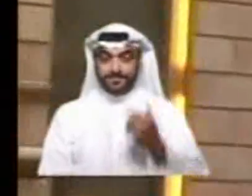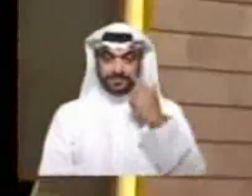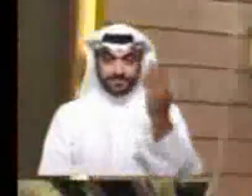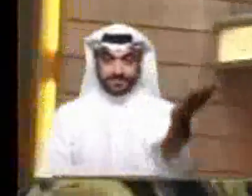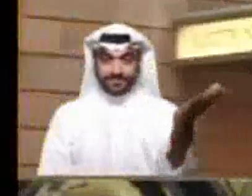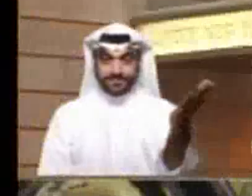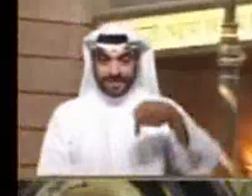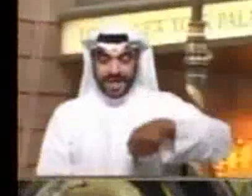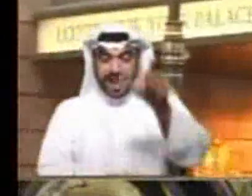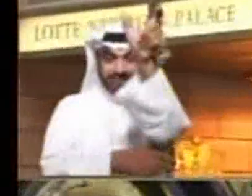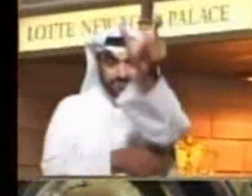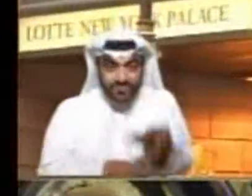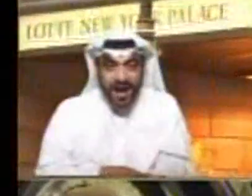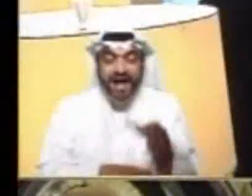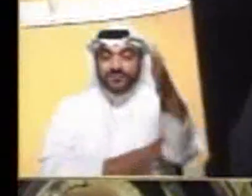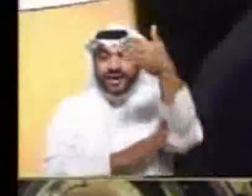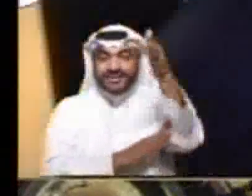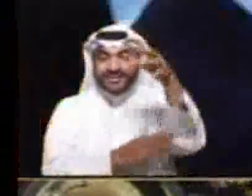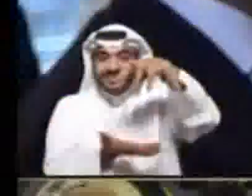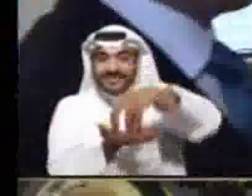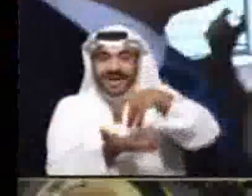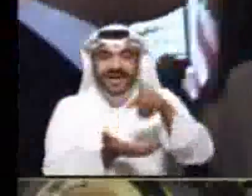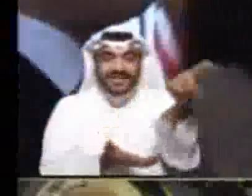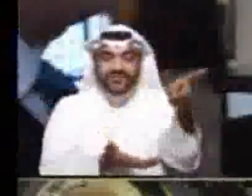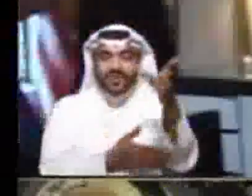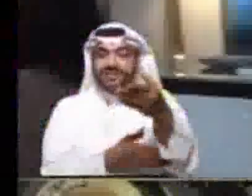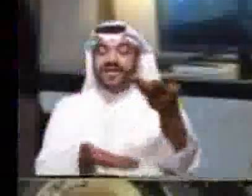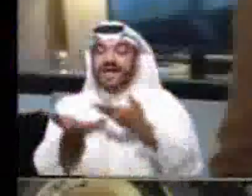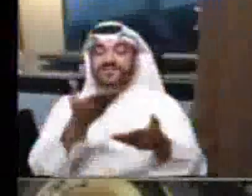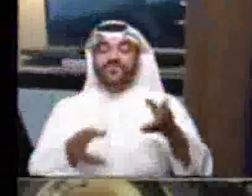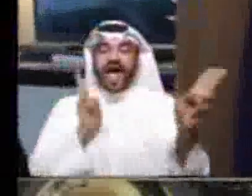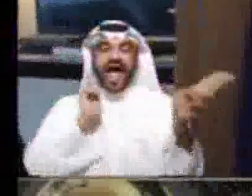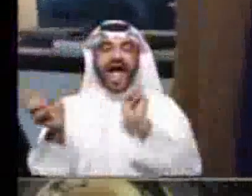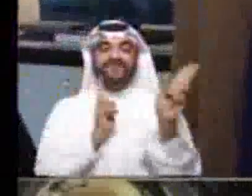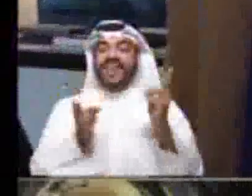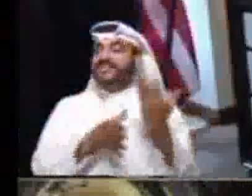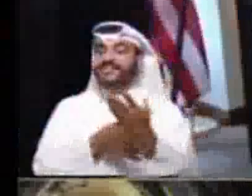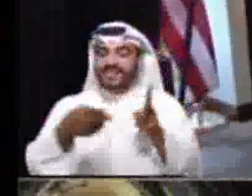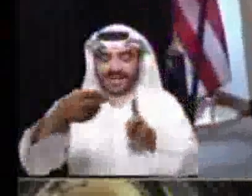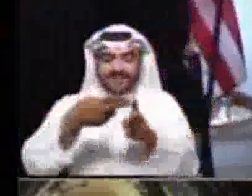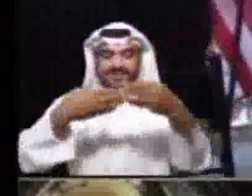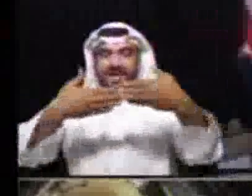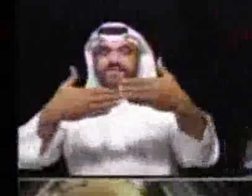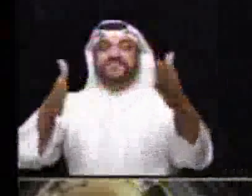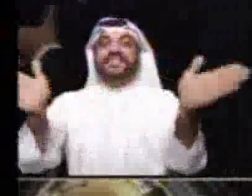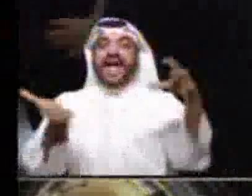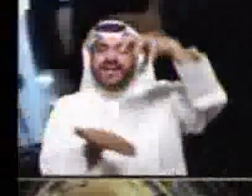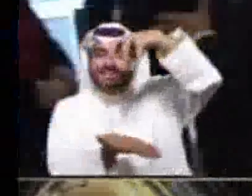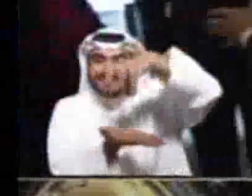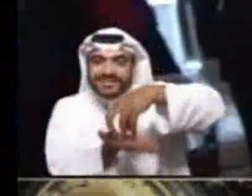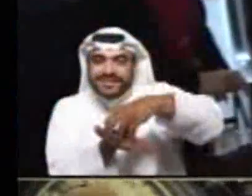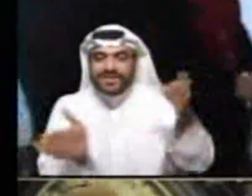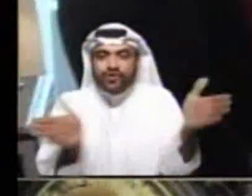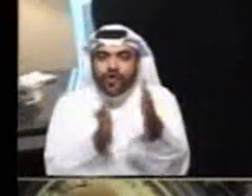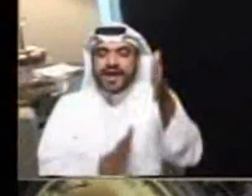أقام قنصل عام مدينة نيويورك حمد علي الهزيم حفل استقبال بمناسبة افتتاح القنصلية العامة الكويتية